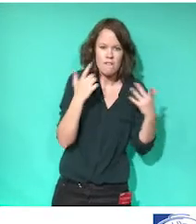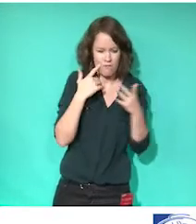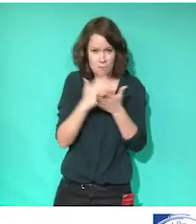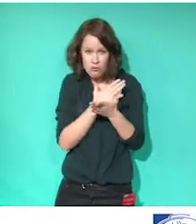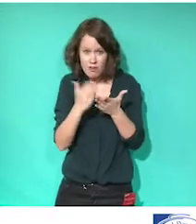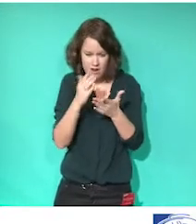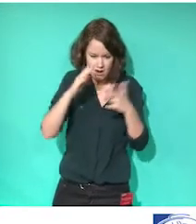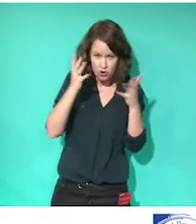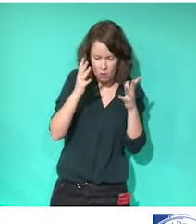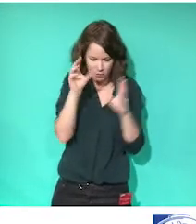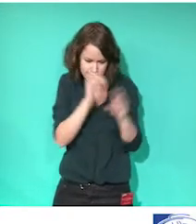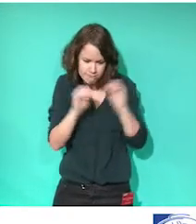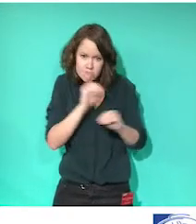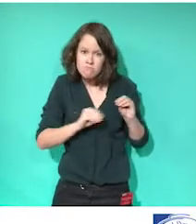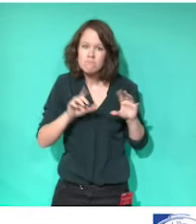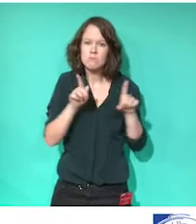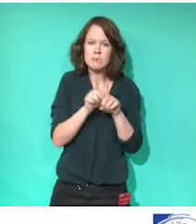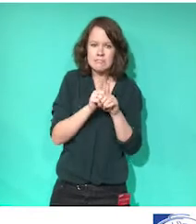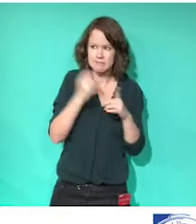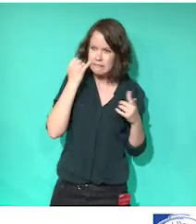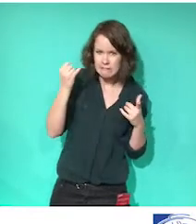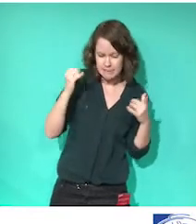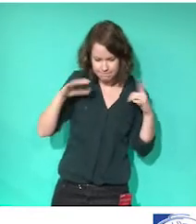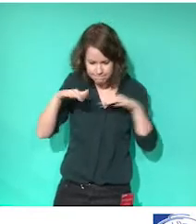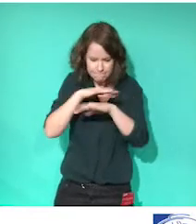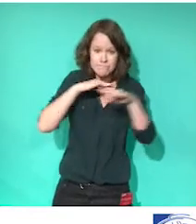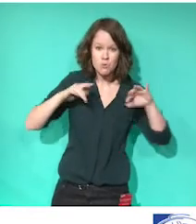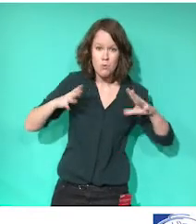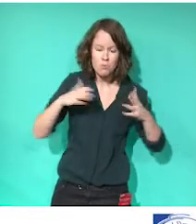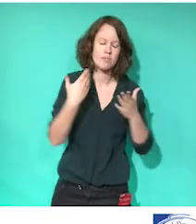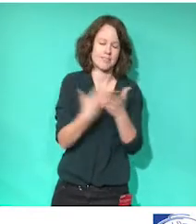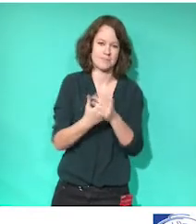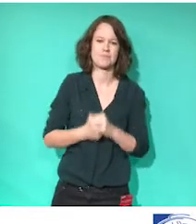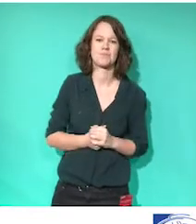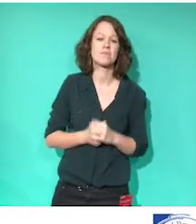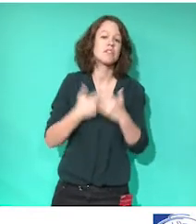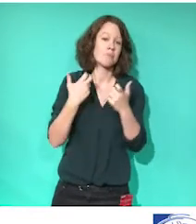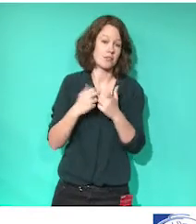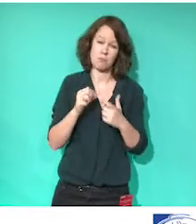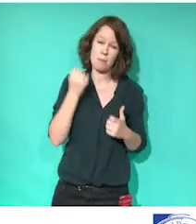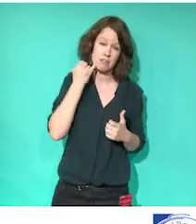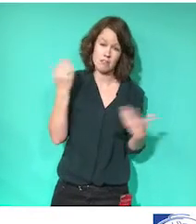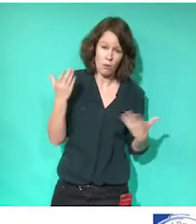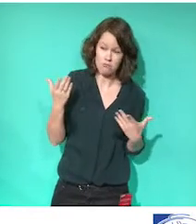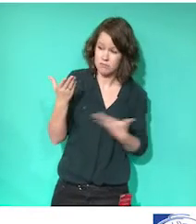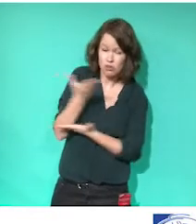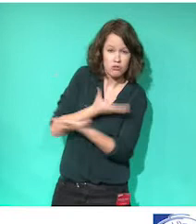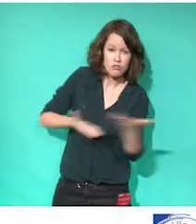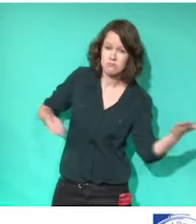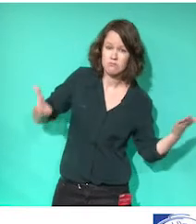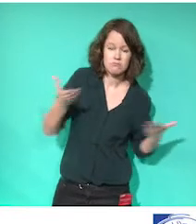peut mettre en place, mais avec la possibilité déjà, et ça c'est très simple à faire, c'est d'échanger entre nous, de